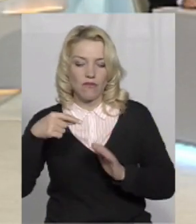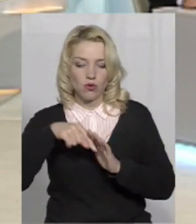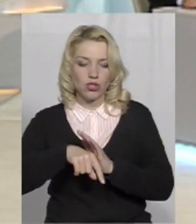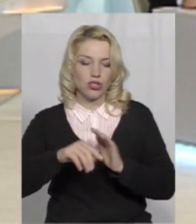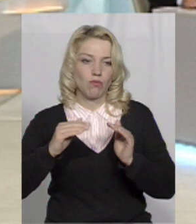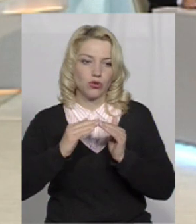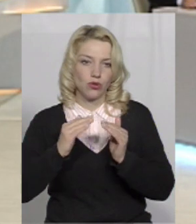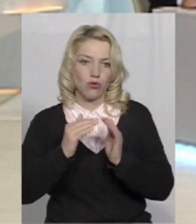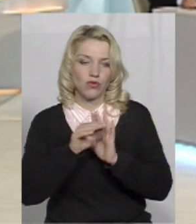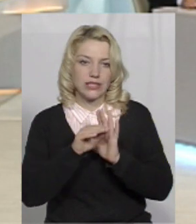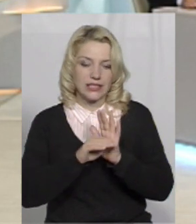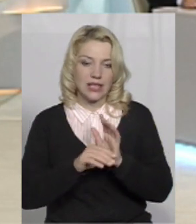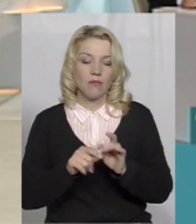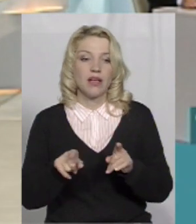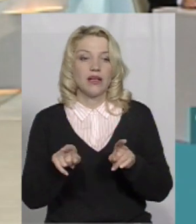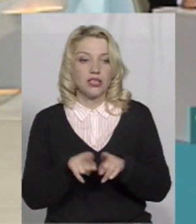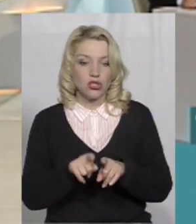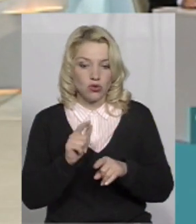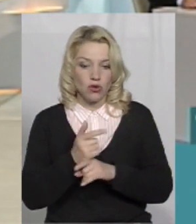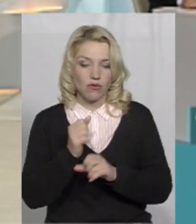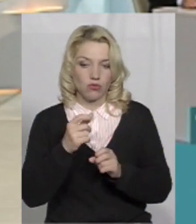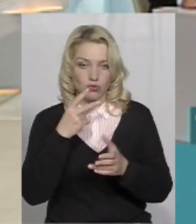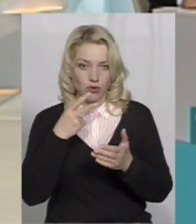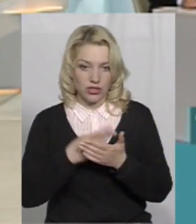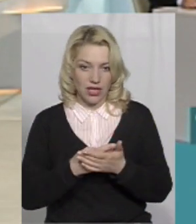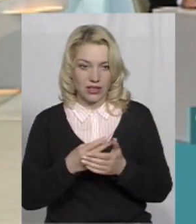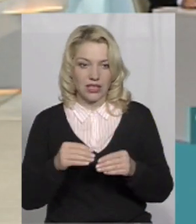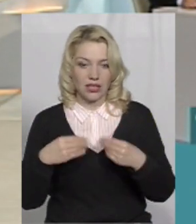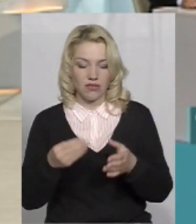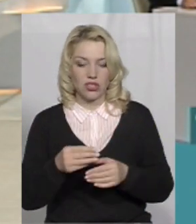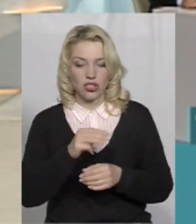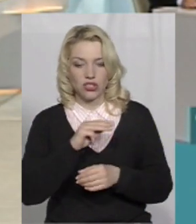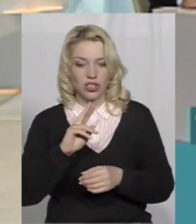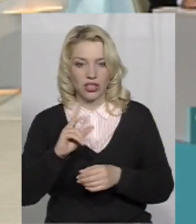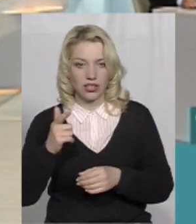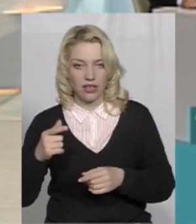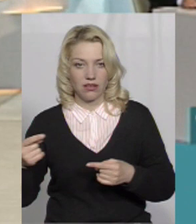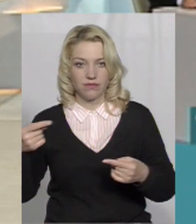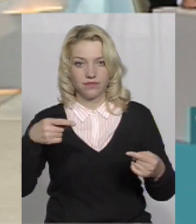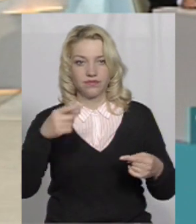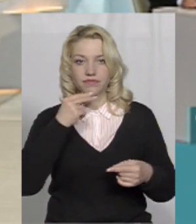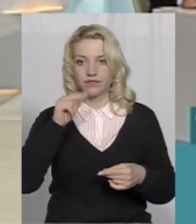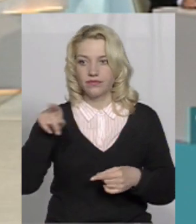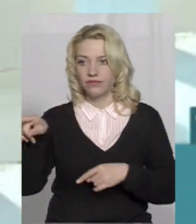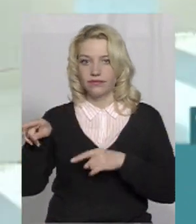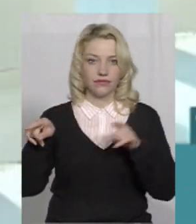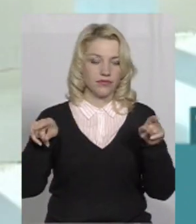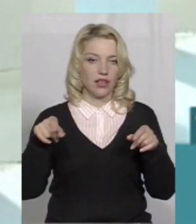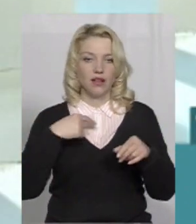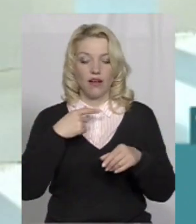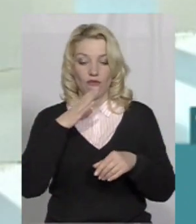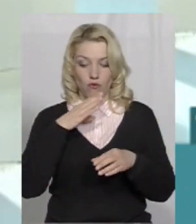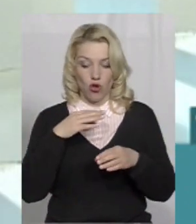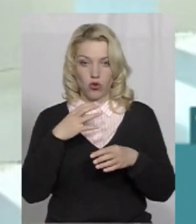Отака колізія. Тобто, знову ж можуть показати надавачі житлово-комунальних послуг один на одного. Один каже, що я воду